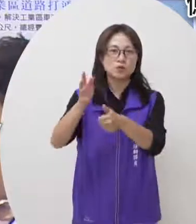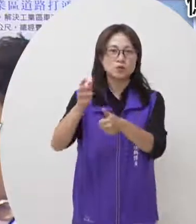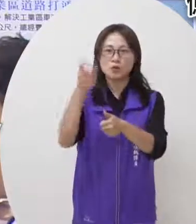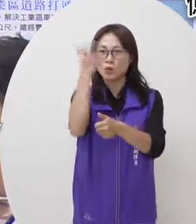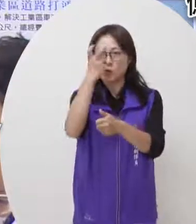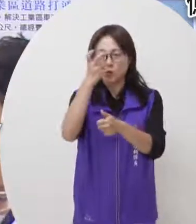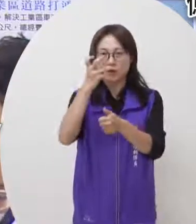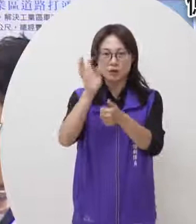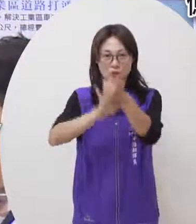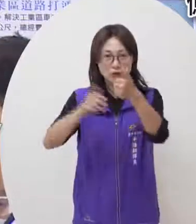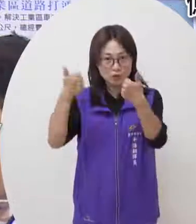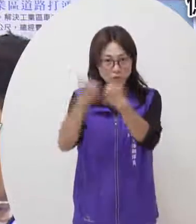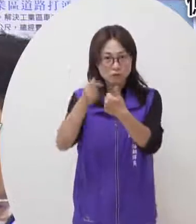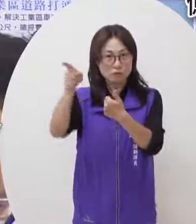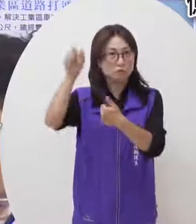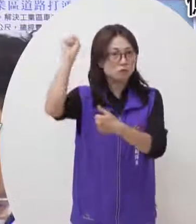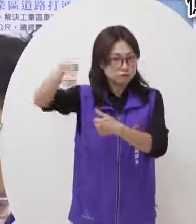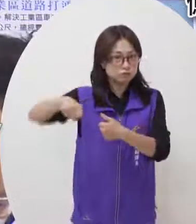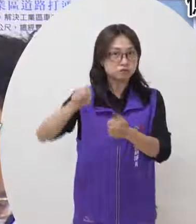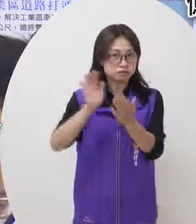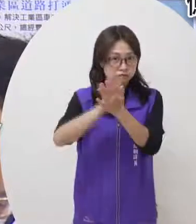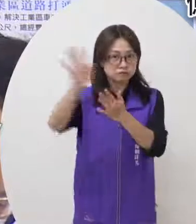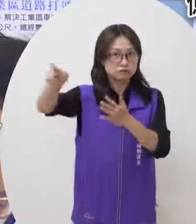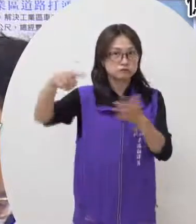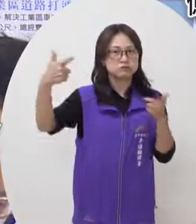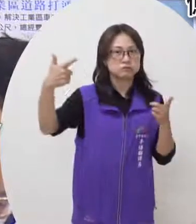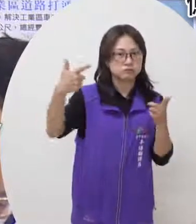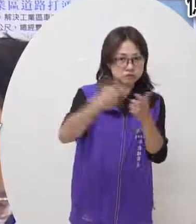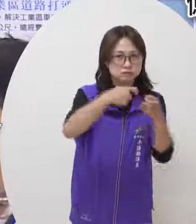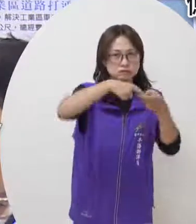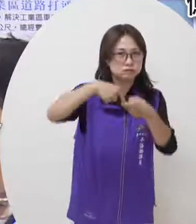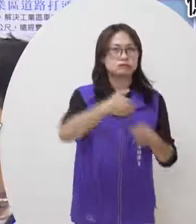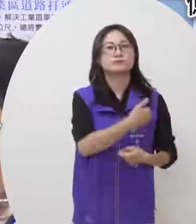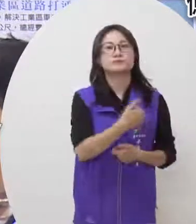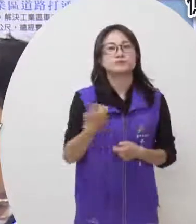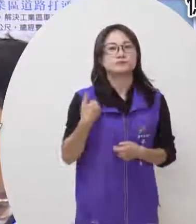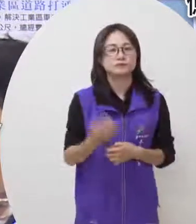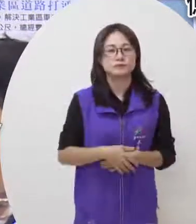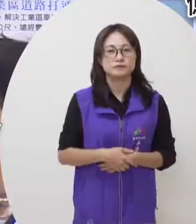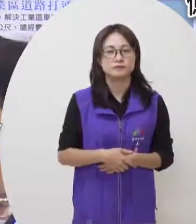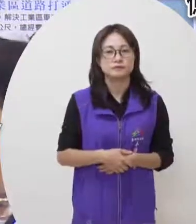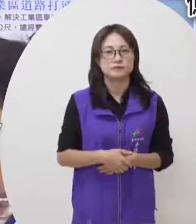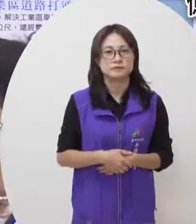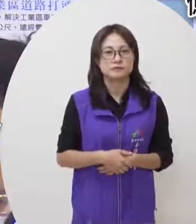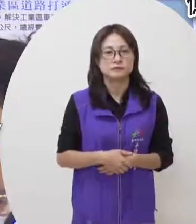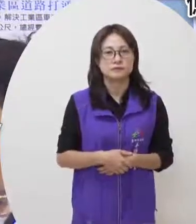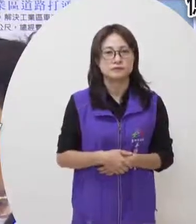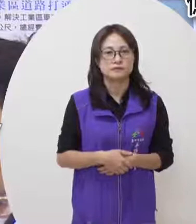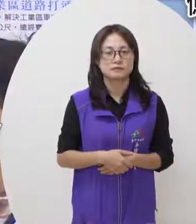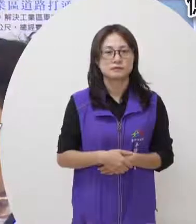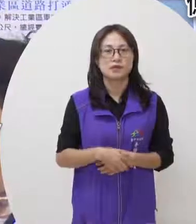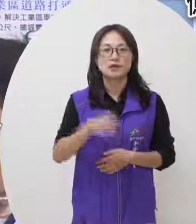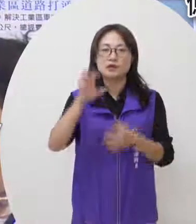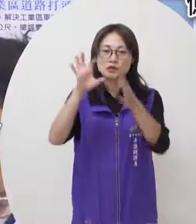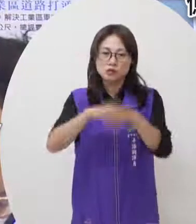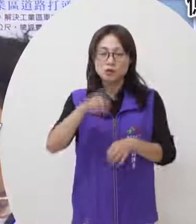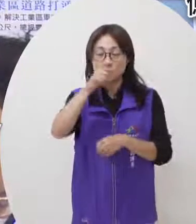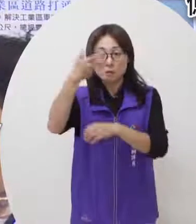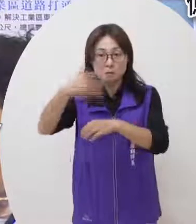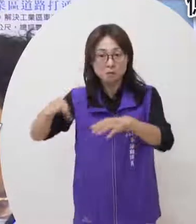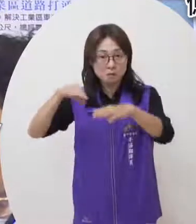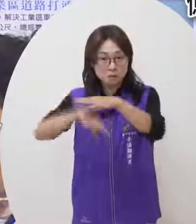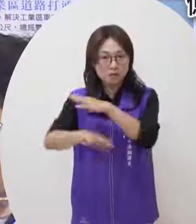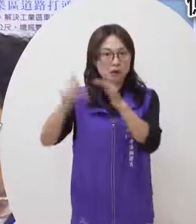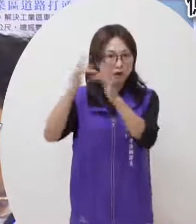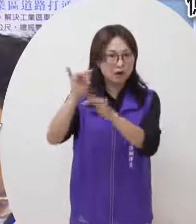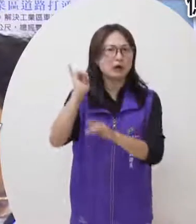一部分可能就分两阶段，厨房等等的污水我们会直接接走，那化粪池经过管委会同意，那市政府